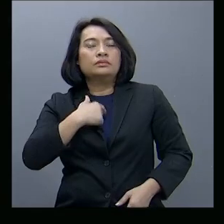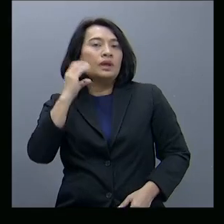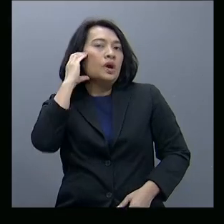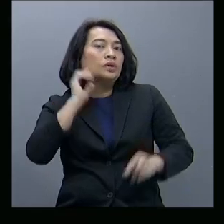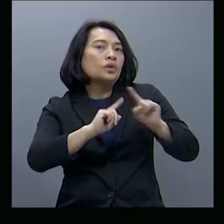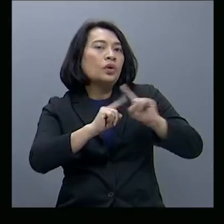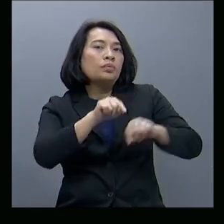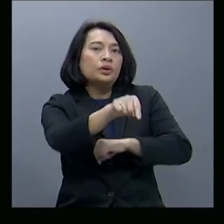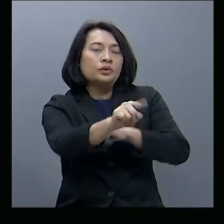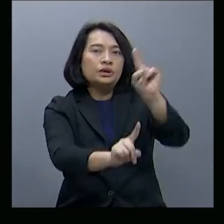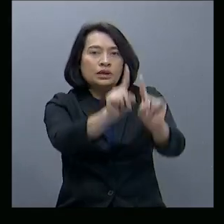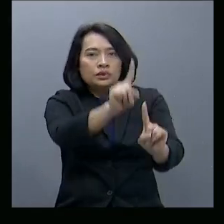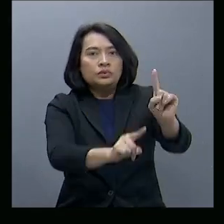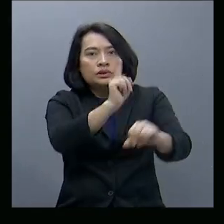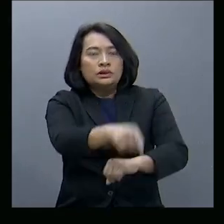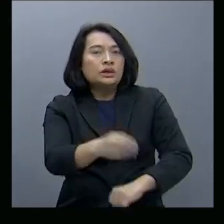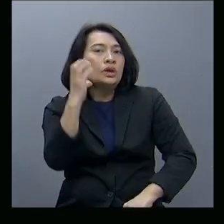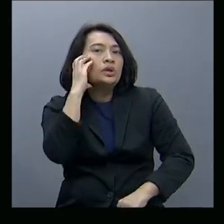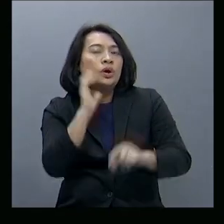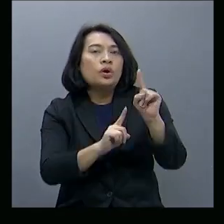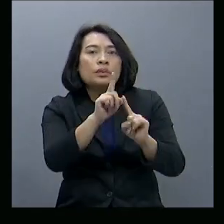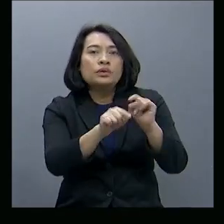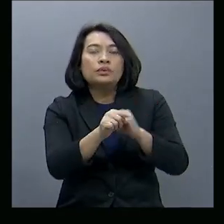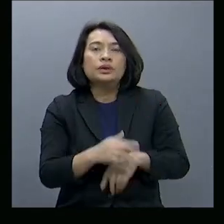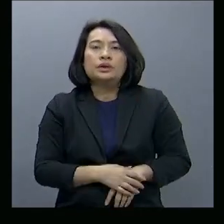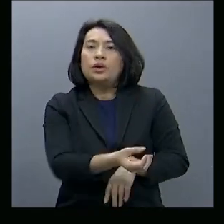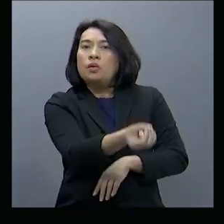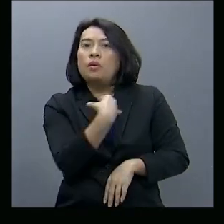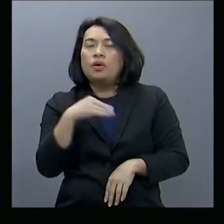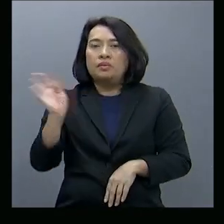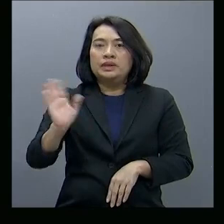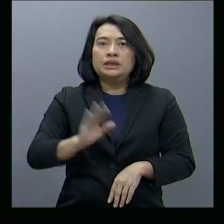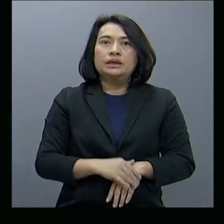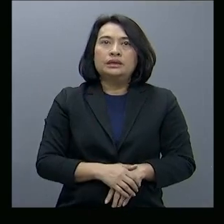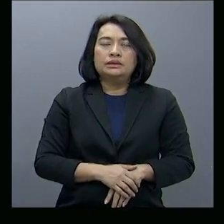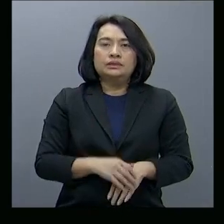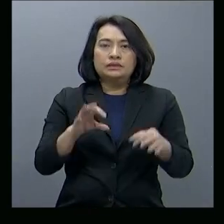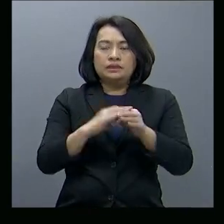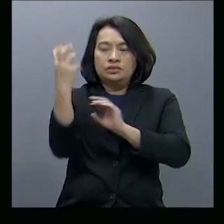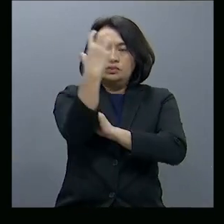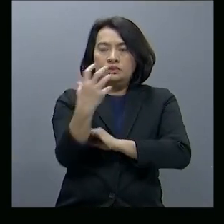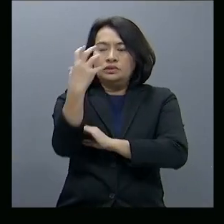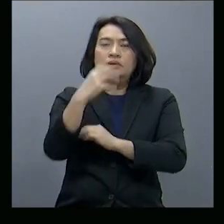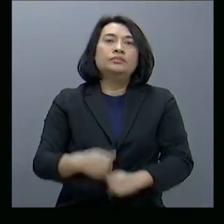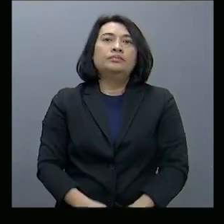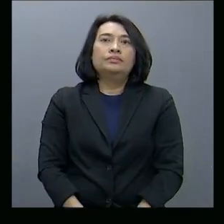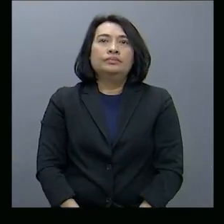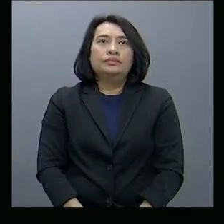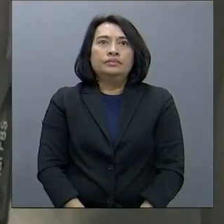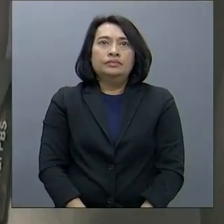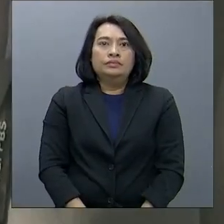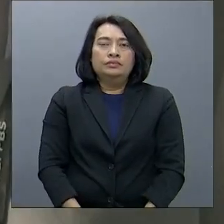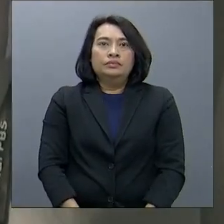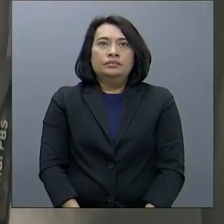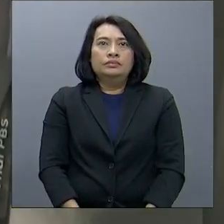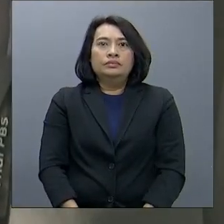ที่เขาเล่นหุ้นจริงๆเขาก็บอกว่ามันไม่ใช่แล้วพี่มันโดนแล้วอะไรเงี้ย เอาล่ะคุณผู้ชมค่ะ